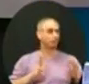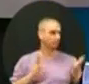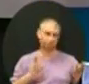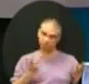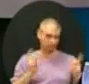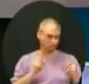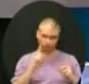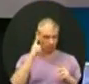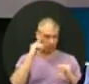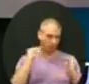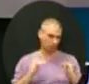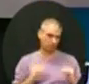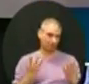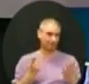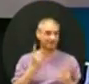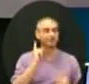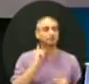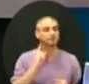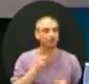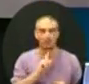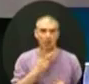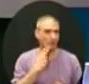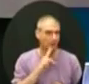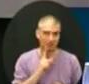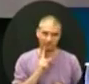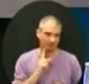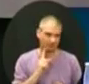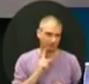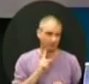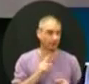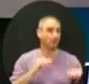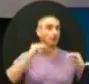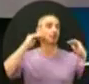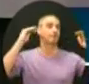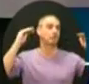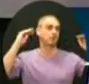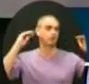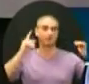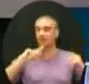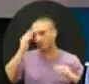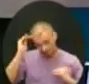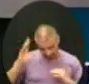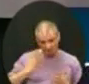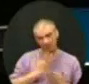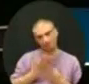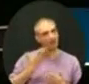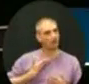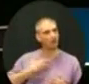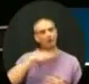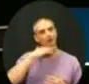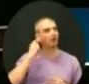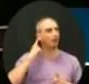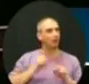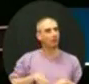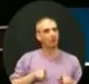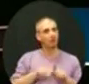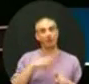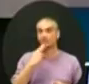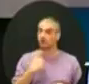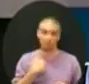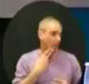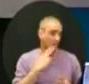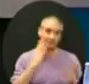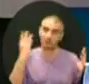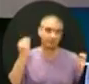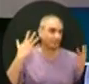הם לא כל כך רדודים. שצריך לא להבטיח גבוה, מבחינת... לא רדודים, אבל שבעים הבטחות אולי. אבל אני לא מבטיח